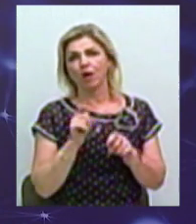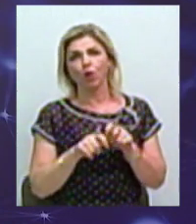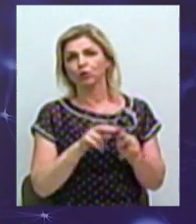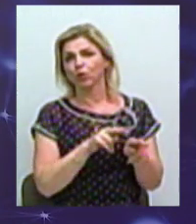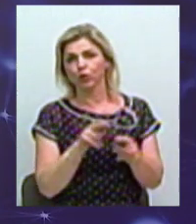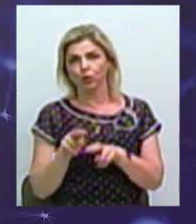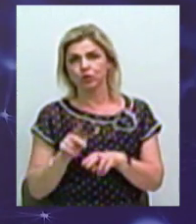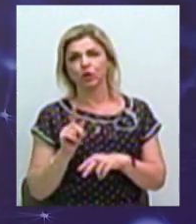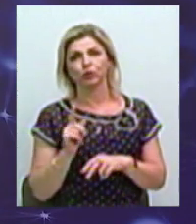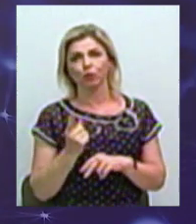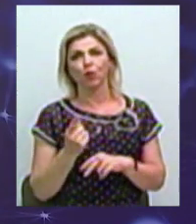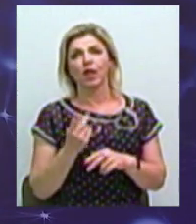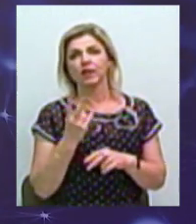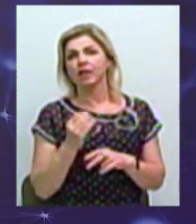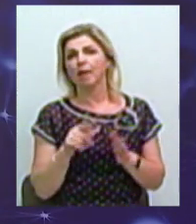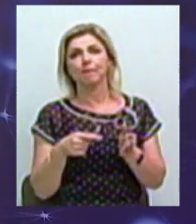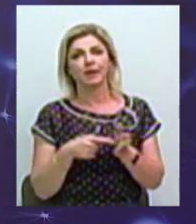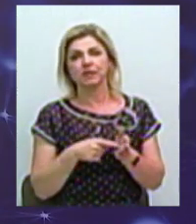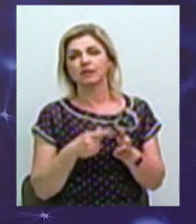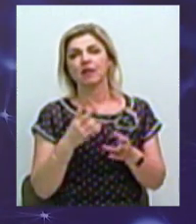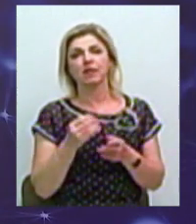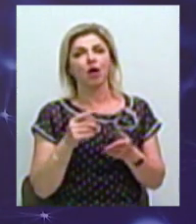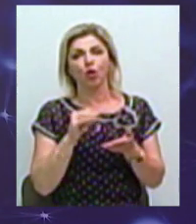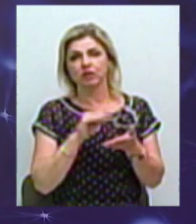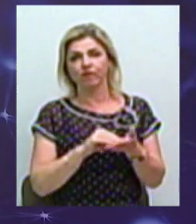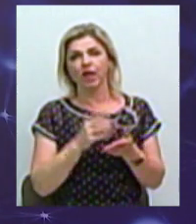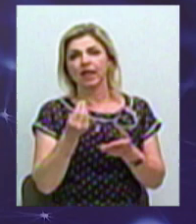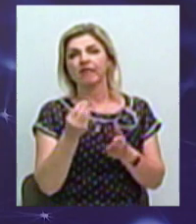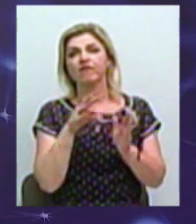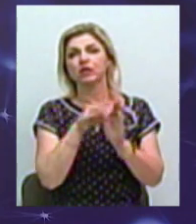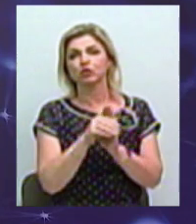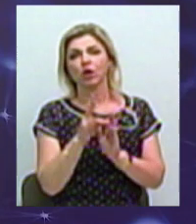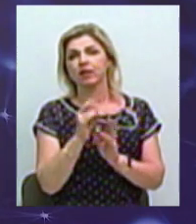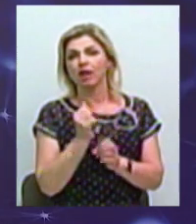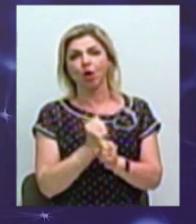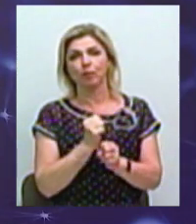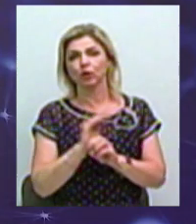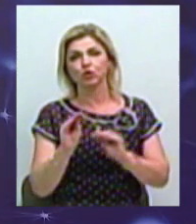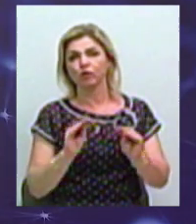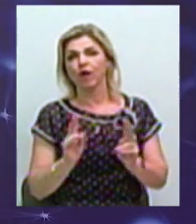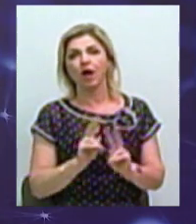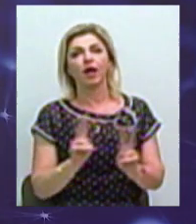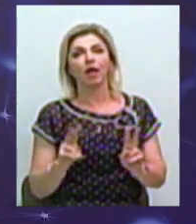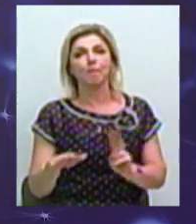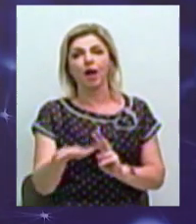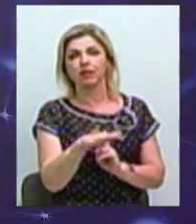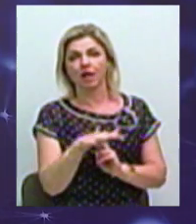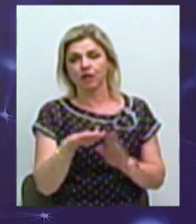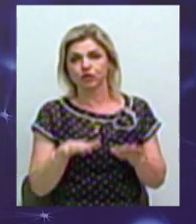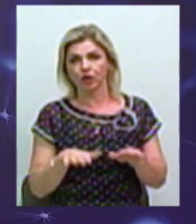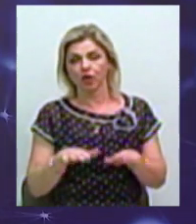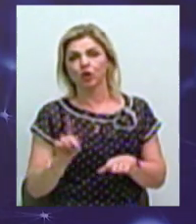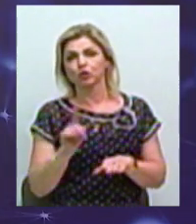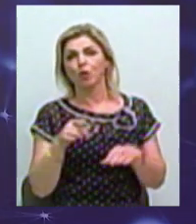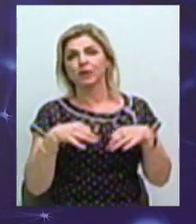що у нас не місто, не зазначені інвестори не облаштували якісь майданчики для того, щоб